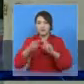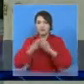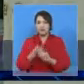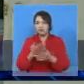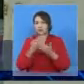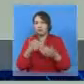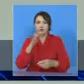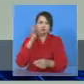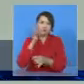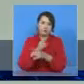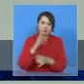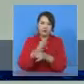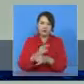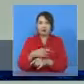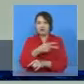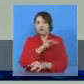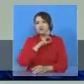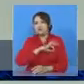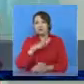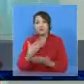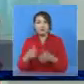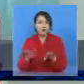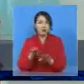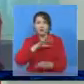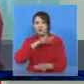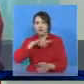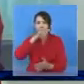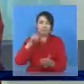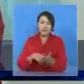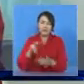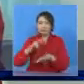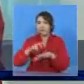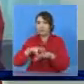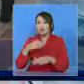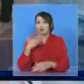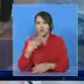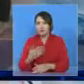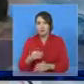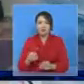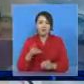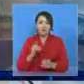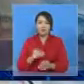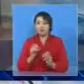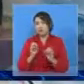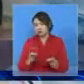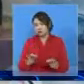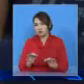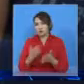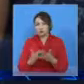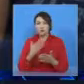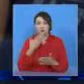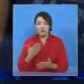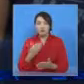бәрі жалған, вакцина пайдалы ма? Осы секілді көп сұрақта қайта-қайта дәрігерлерге қойып, растап сақтануға шақырған